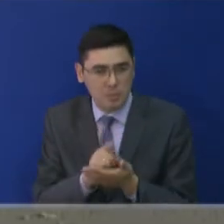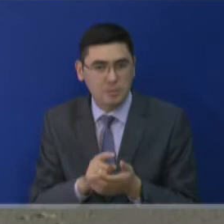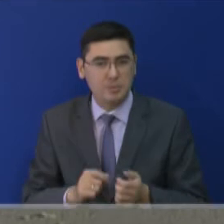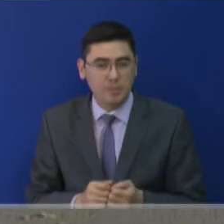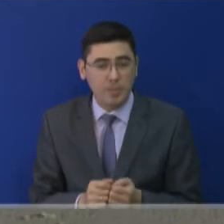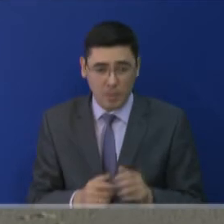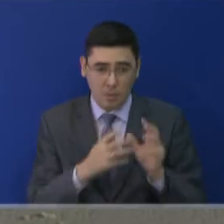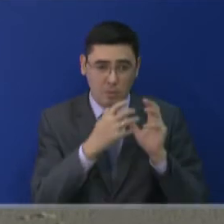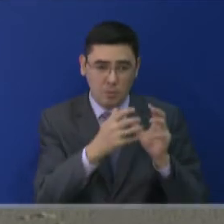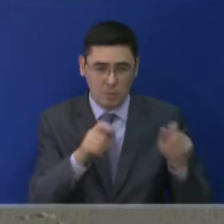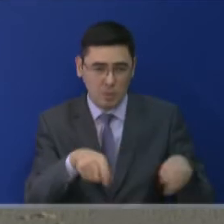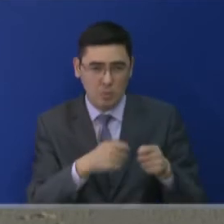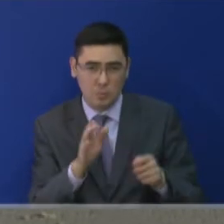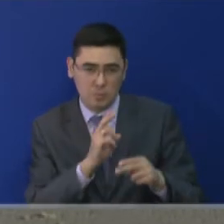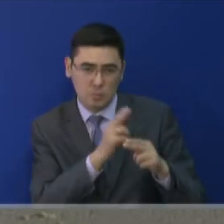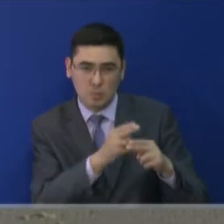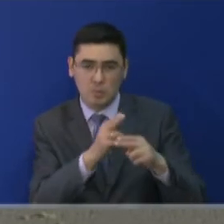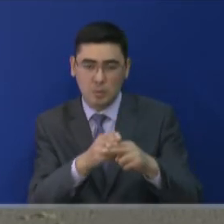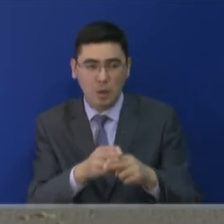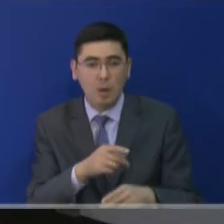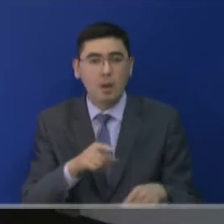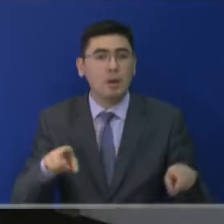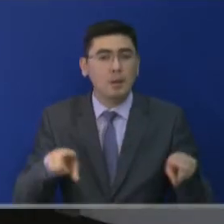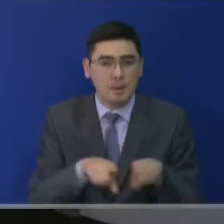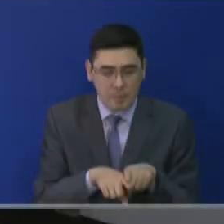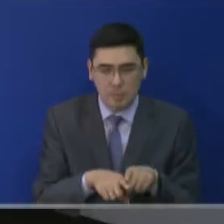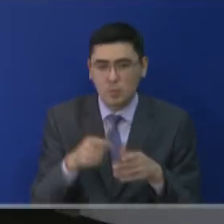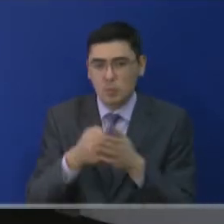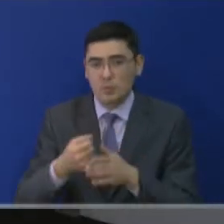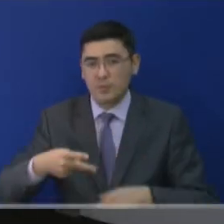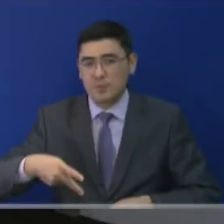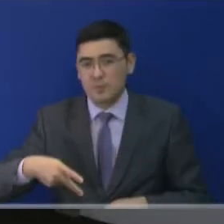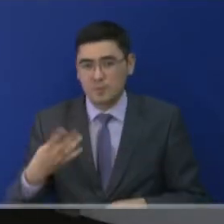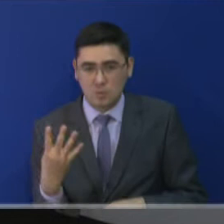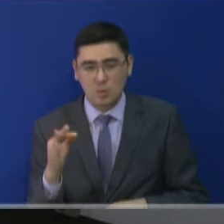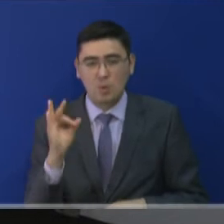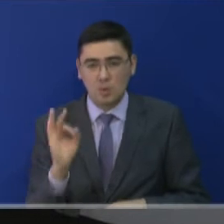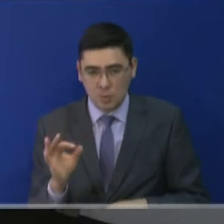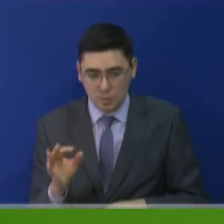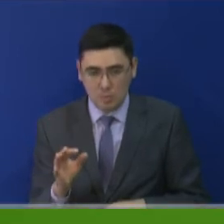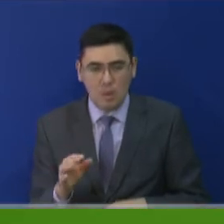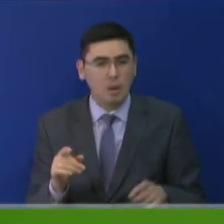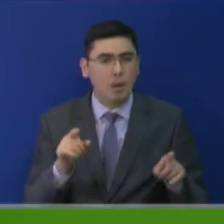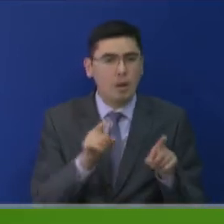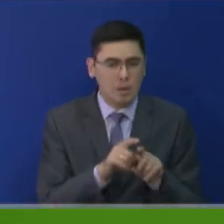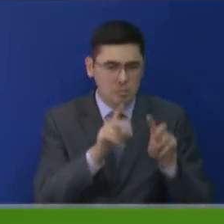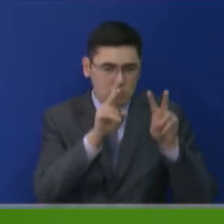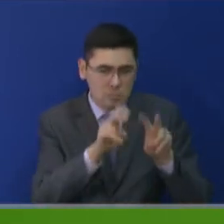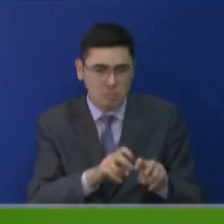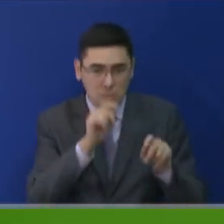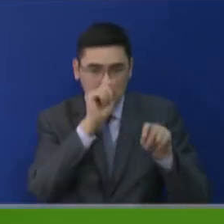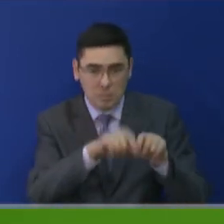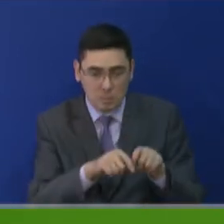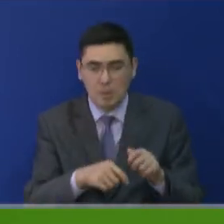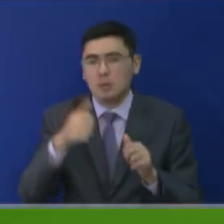алу шарасы қазан айының 24-іне дейін жалғаспақ. Айта кетейік, мұндай шаралар әр 90 сайын өткізіледі. Бердібек